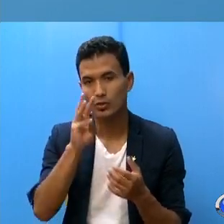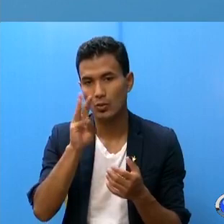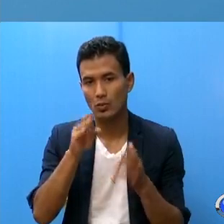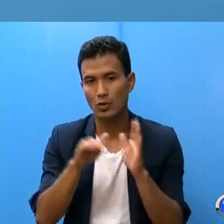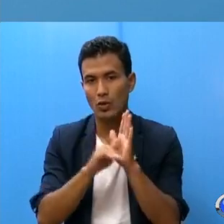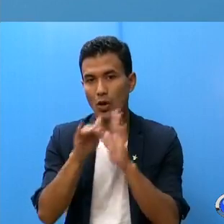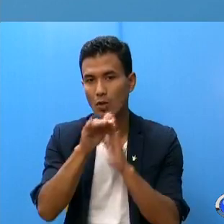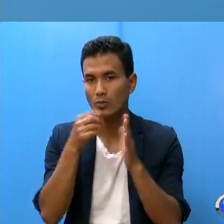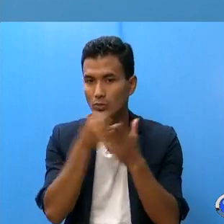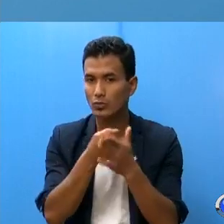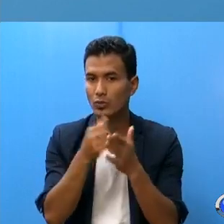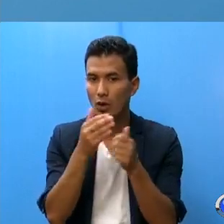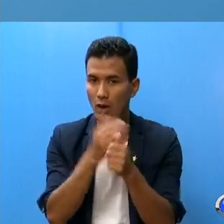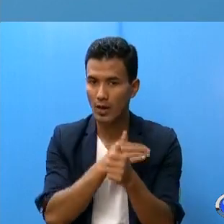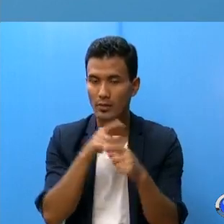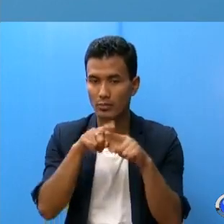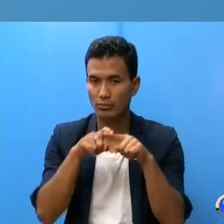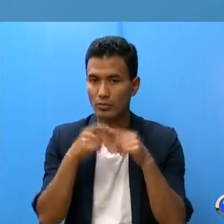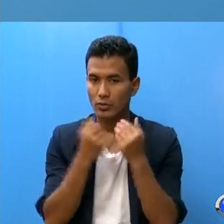पुगना अगाड़िने अमले